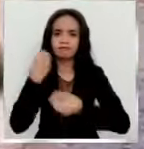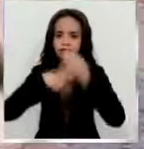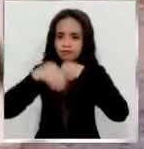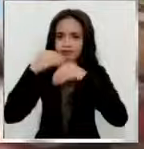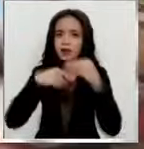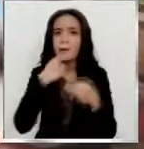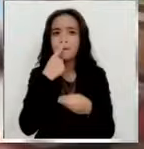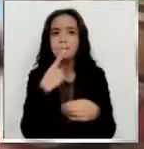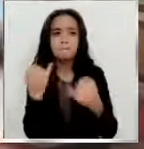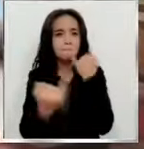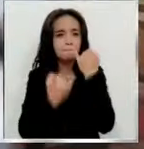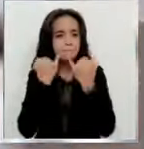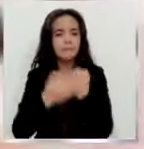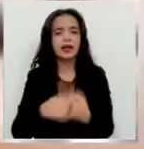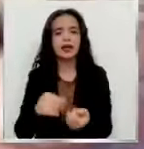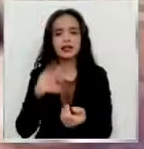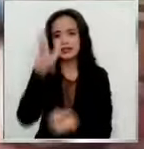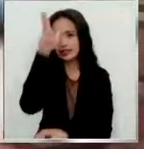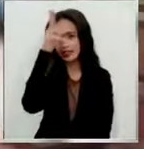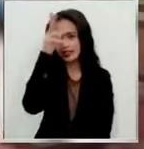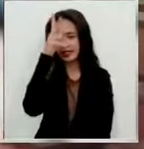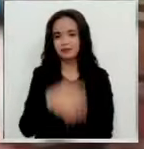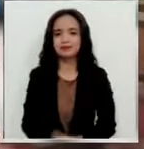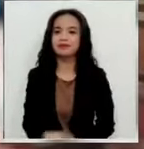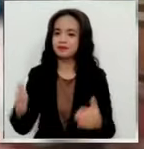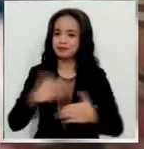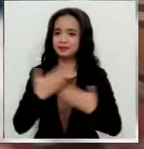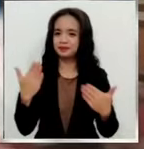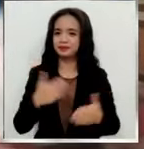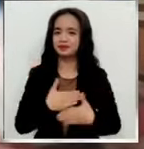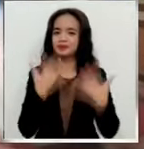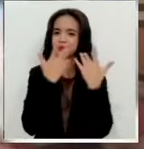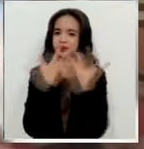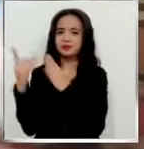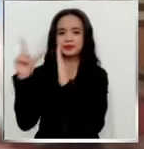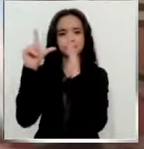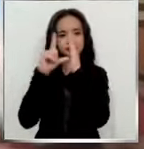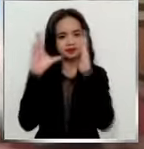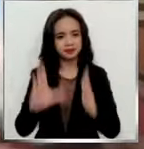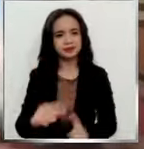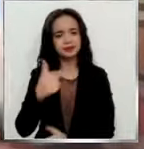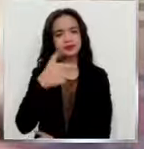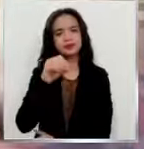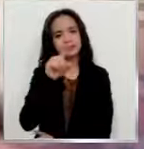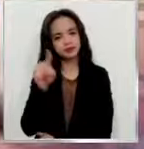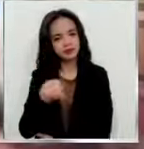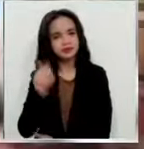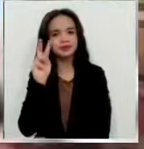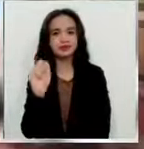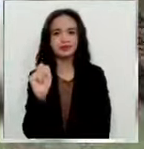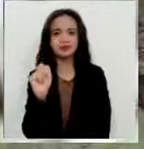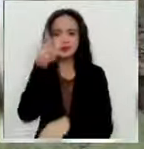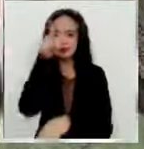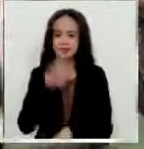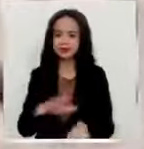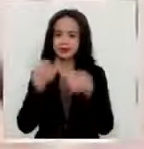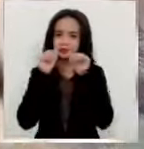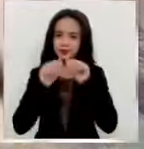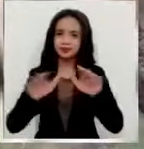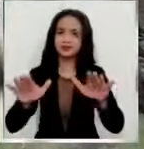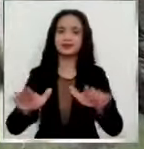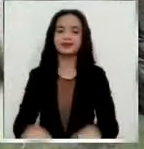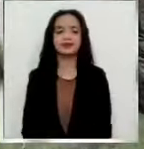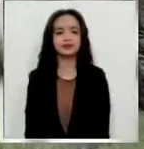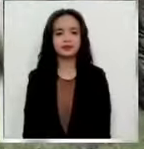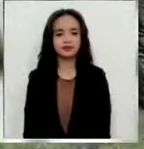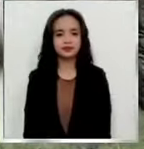fried chicken. Happy birthday, Attorney Felipe Gozon! God bless! Ang